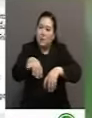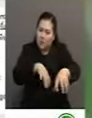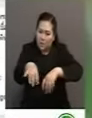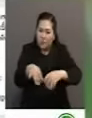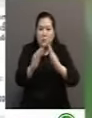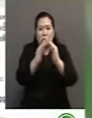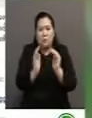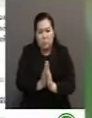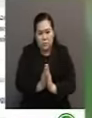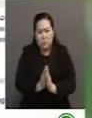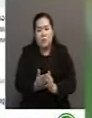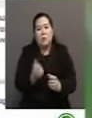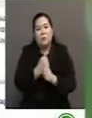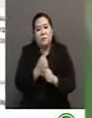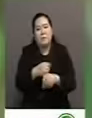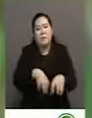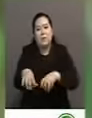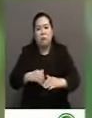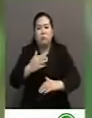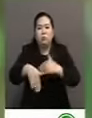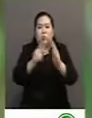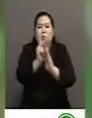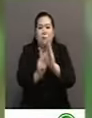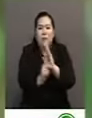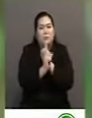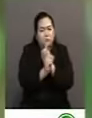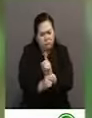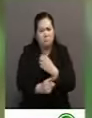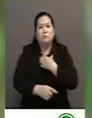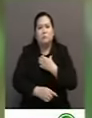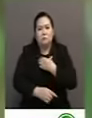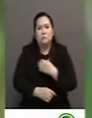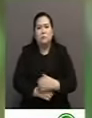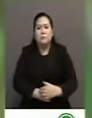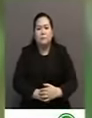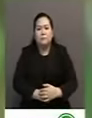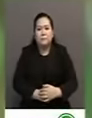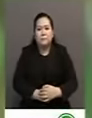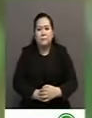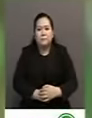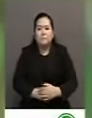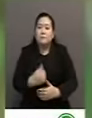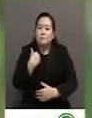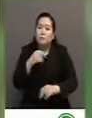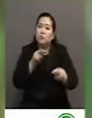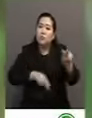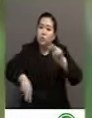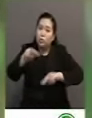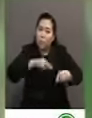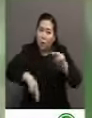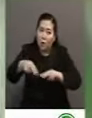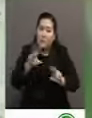กวัดแล้วก็บริหารจัดการวัดให้เป็นไปตามกฎหมายค่ะ ค่ะขณะเดียวกันนะคะยังมีเรื่องของการตรวจสอบตรวจค้น